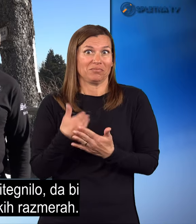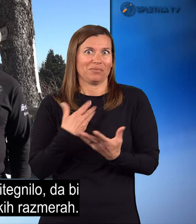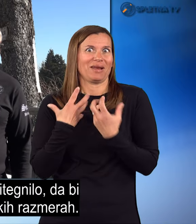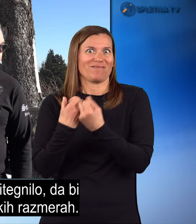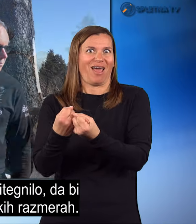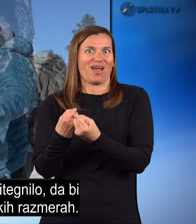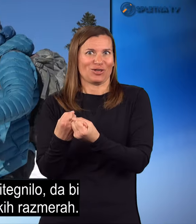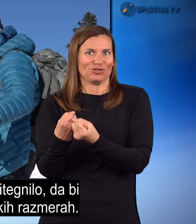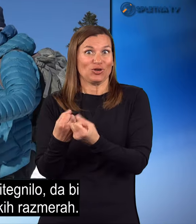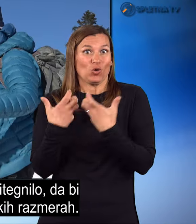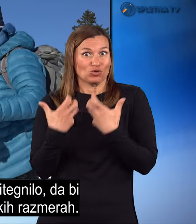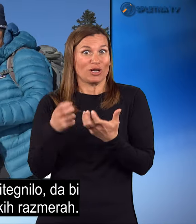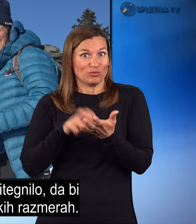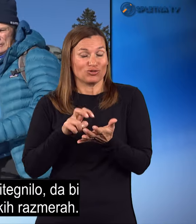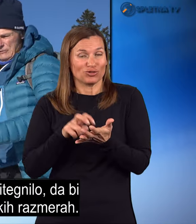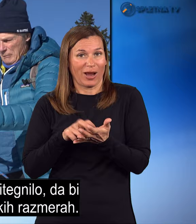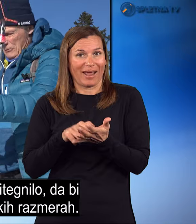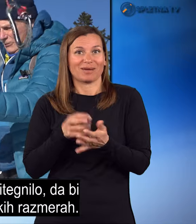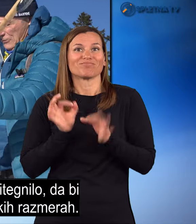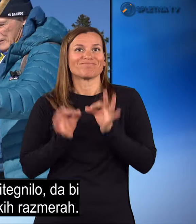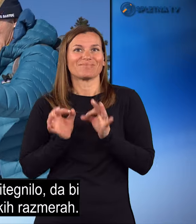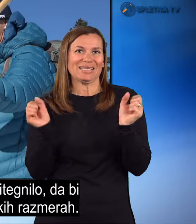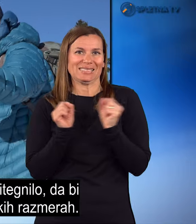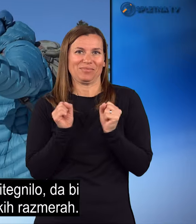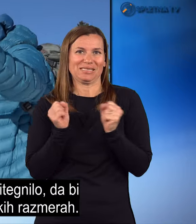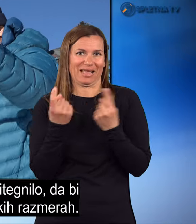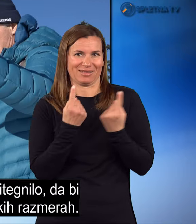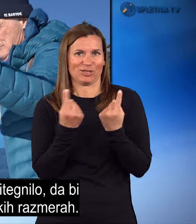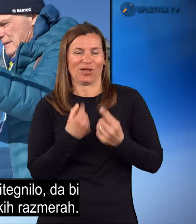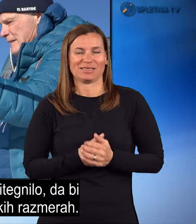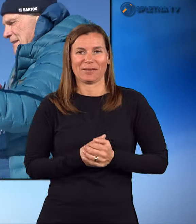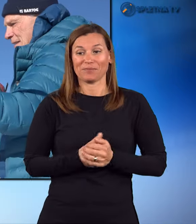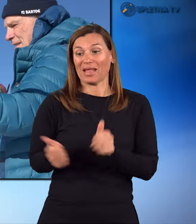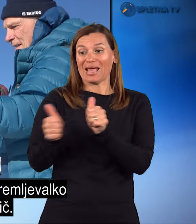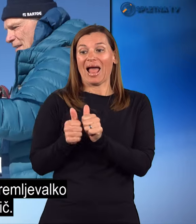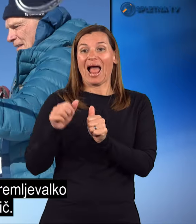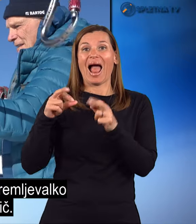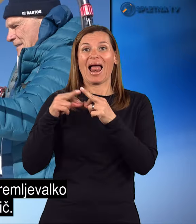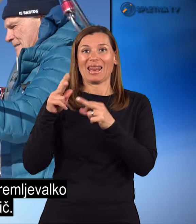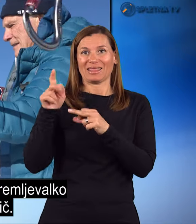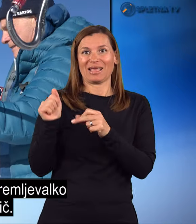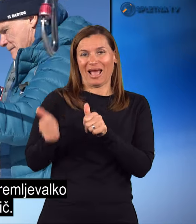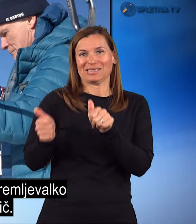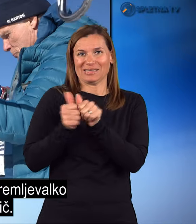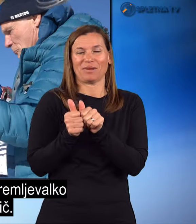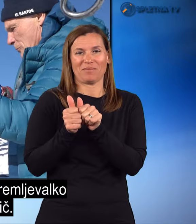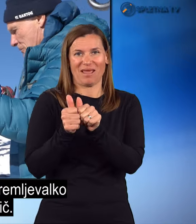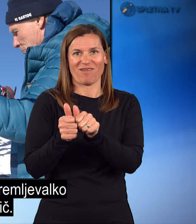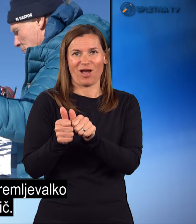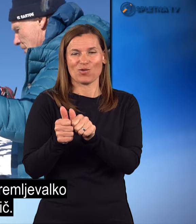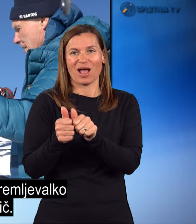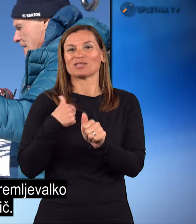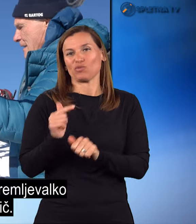to privlačilo, da grem z njimi še na zimske razmere. Sicer z Alenko, mojo spremljevalko,